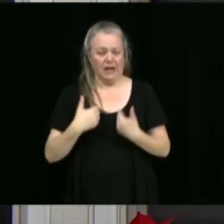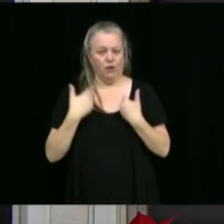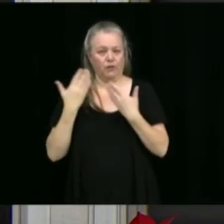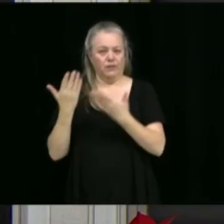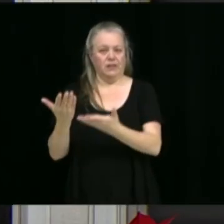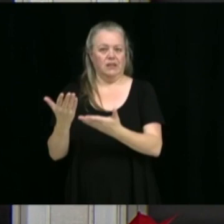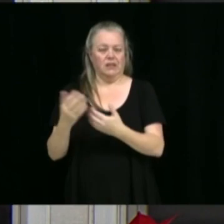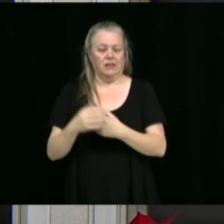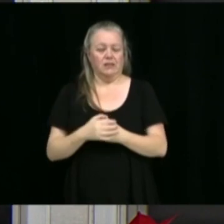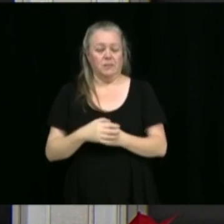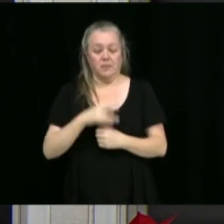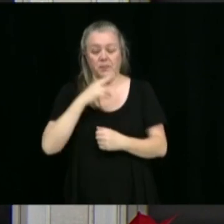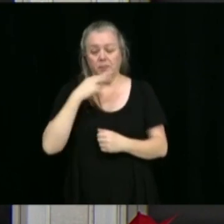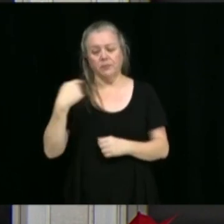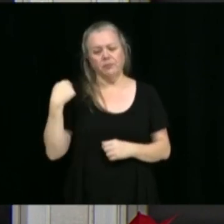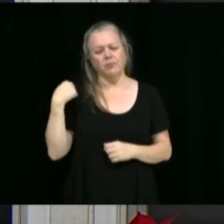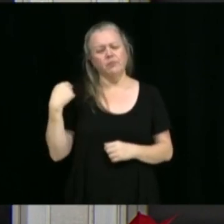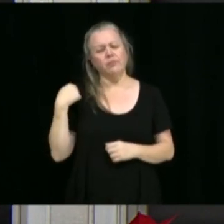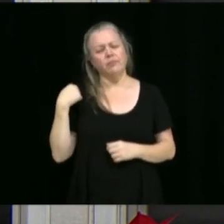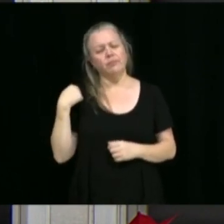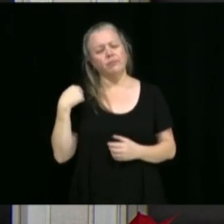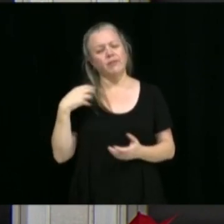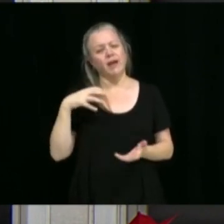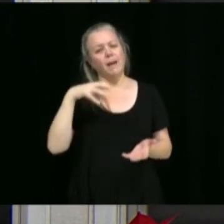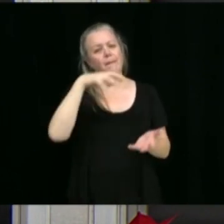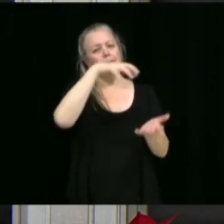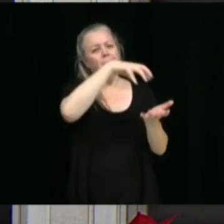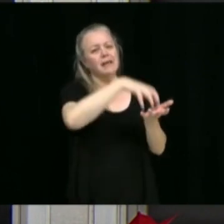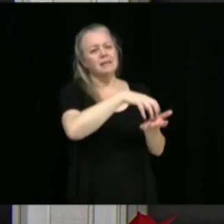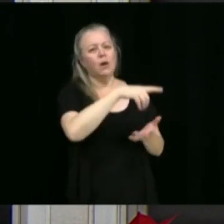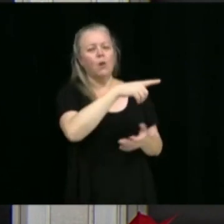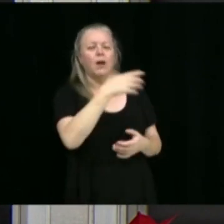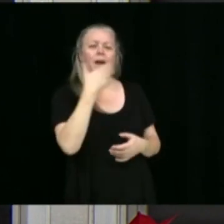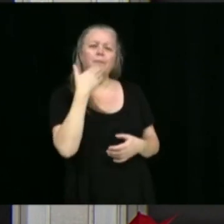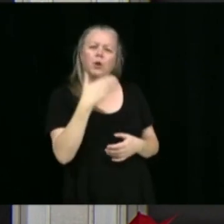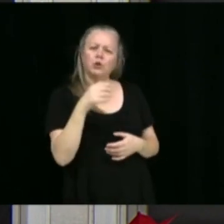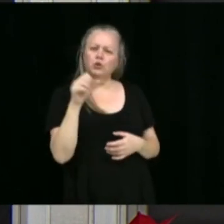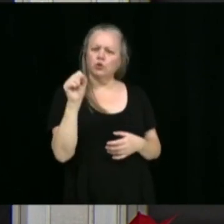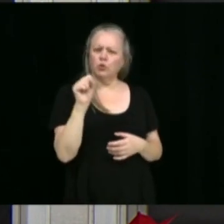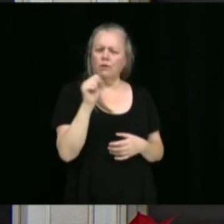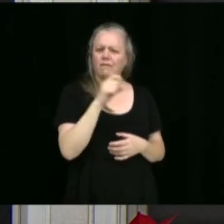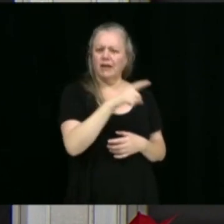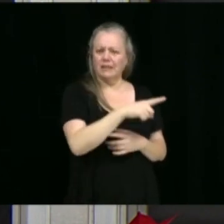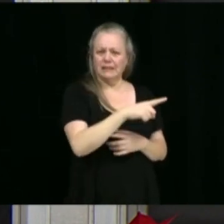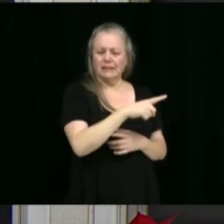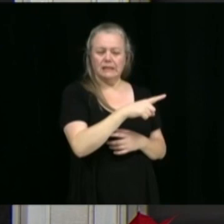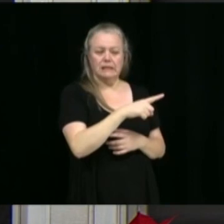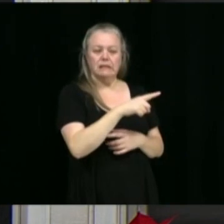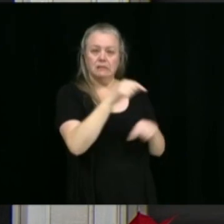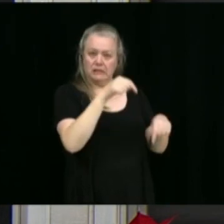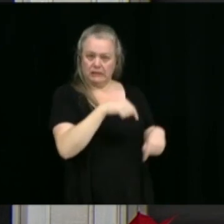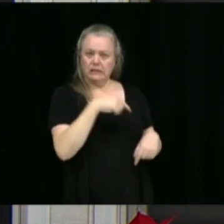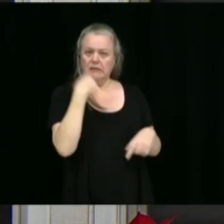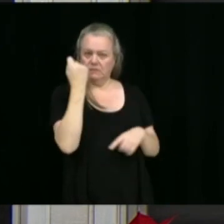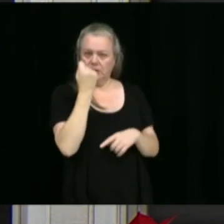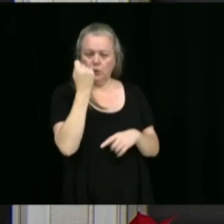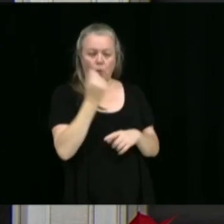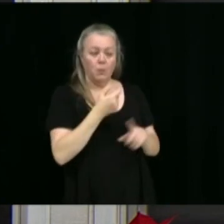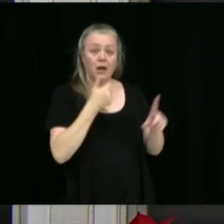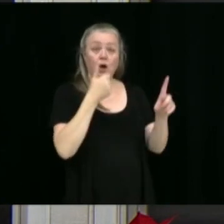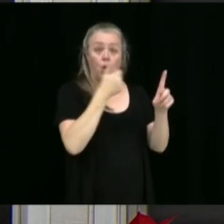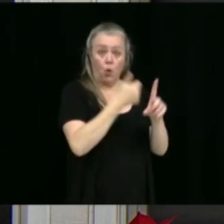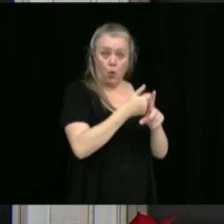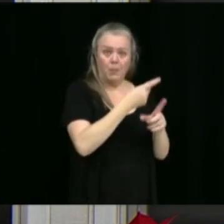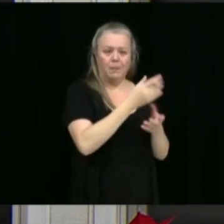récemment, j'ai eu la chance de visiter la maison La Volte-Face à Victoriaville qui, elle, vient en aide justement aux femmes